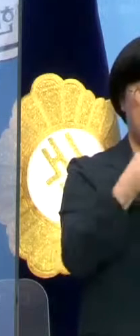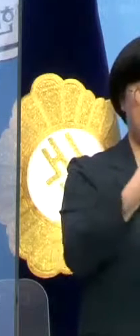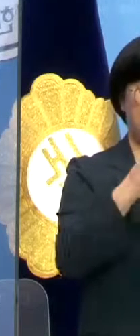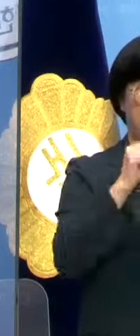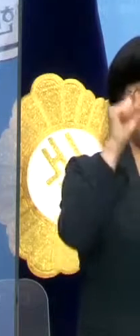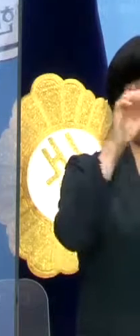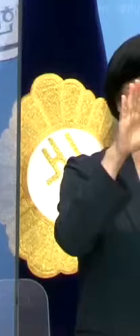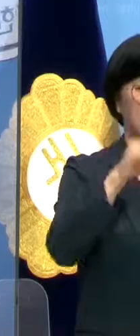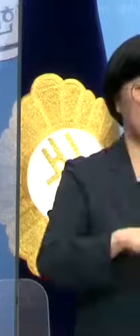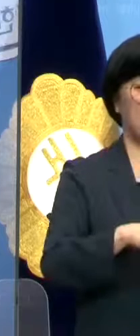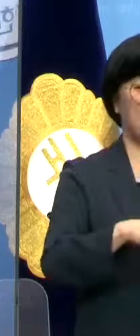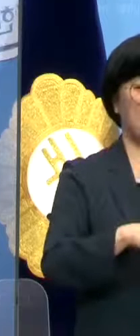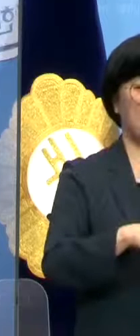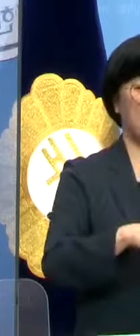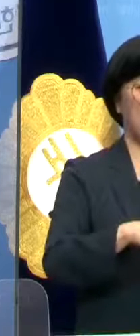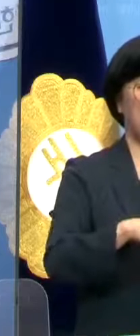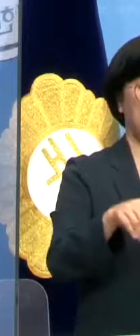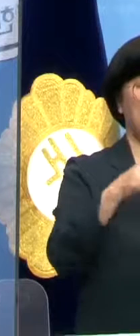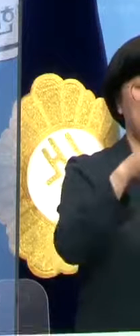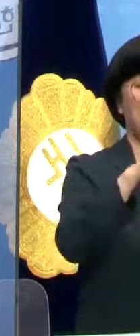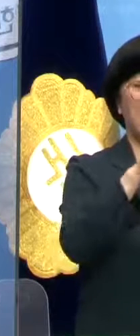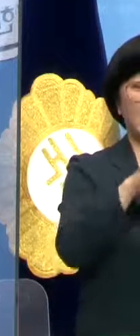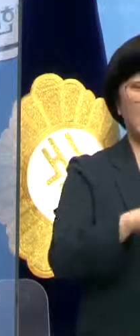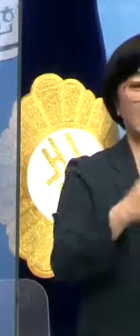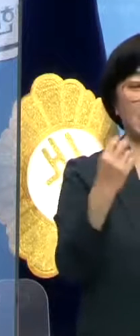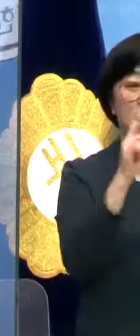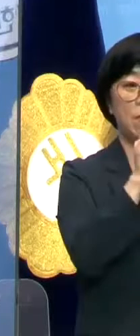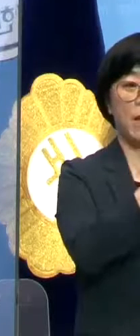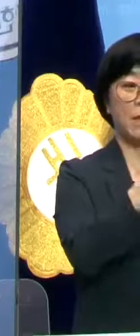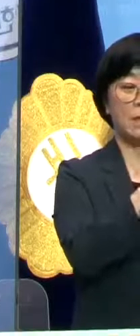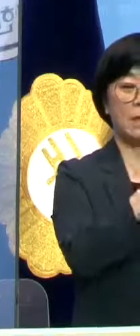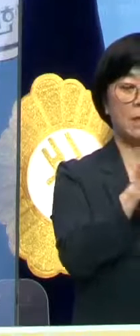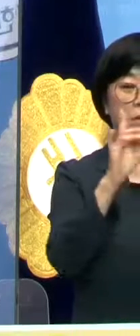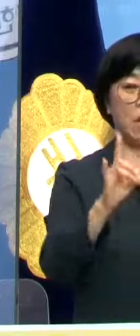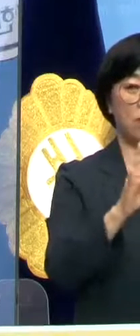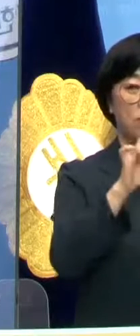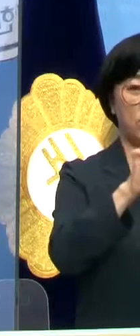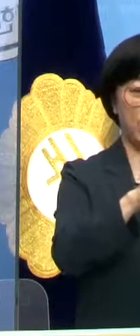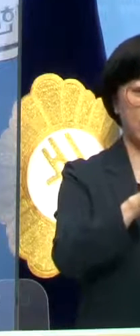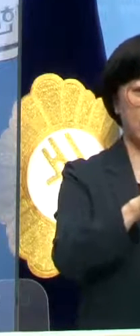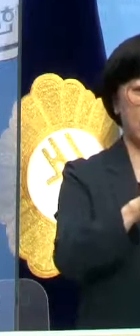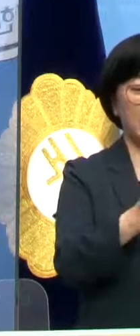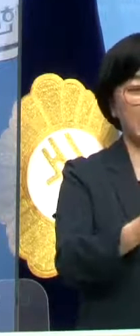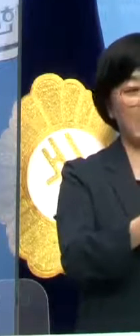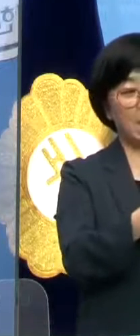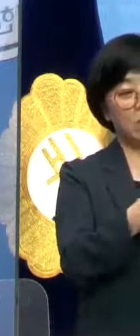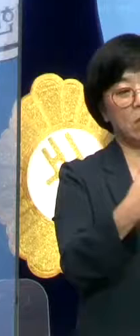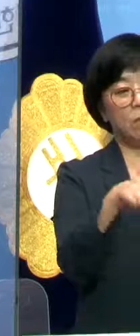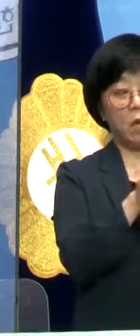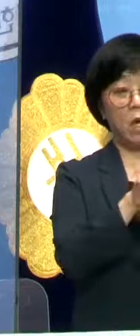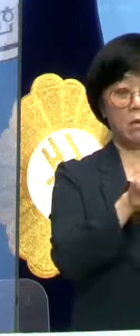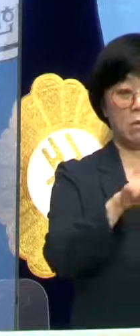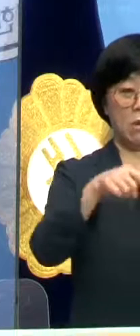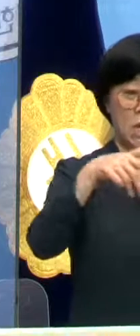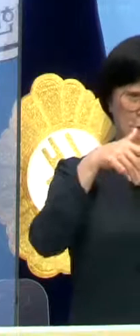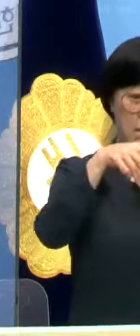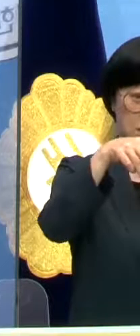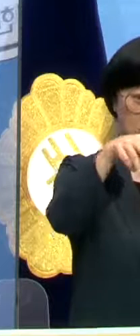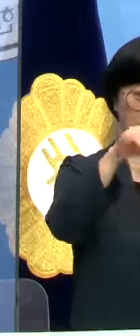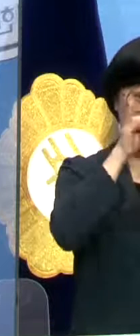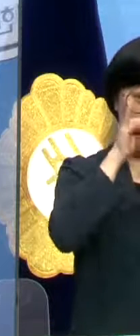현장에서 소녀시대의 다시 만난 세계 와 태국으로 계산 임을 위한 행진곡이 울렸다 울려 펴졌다 는